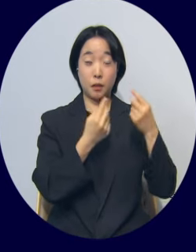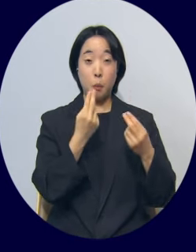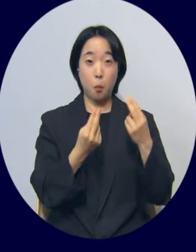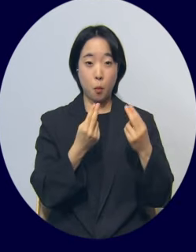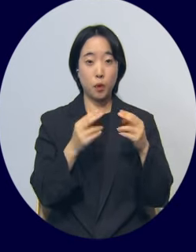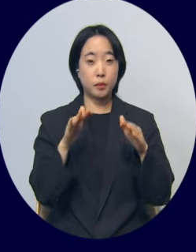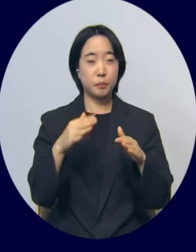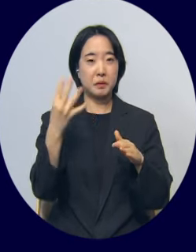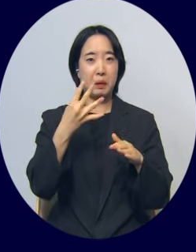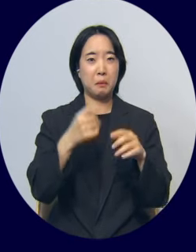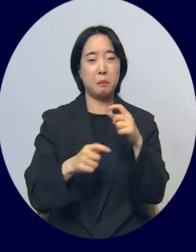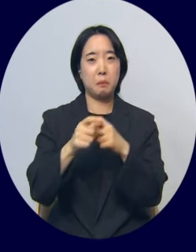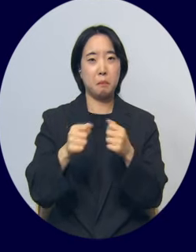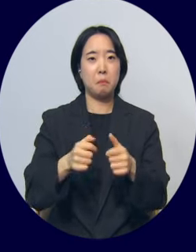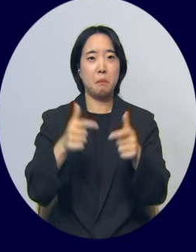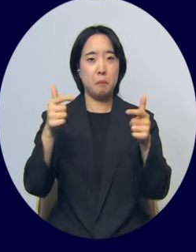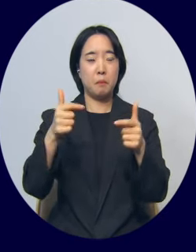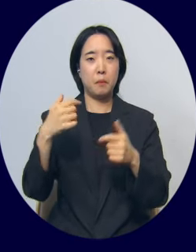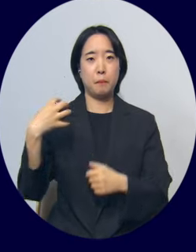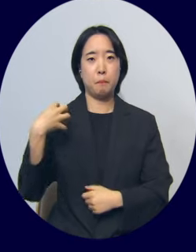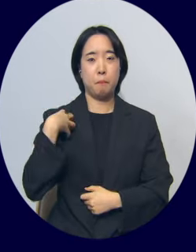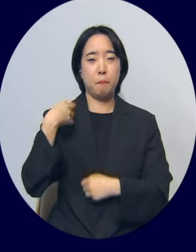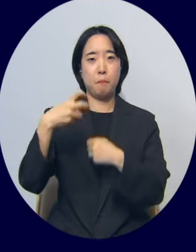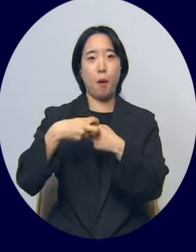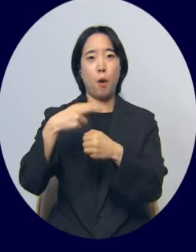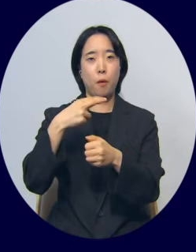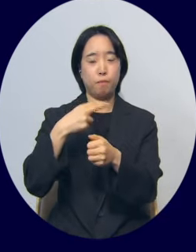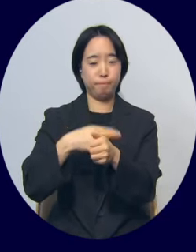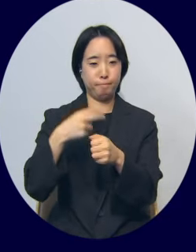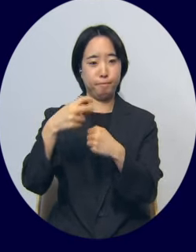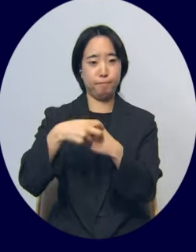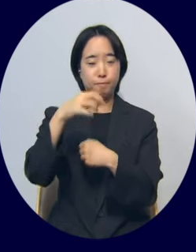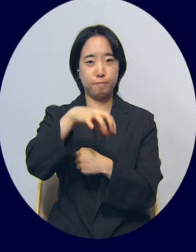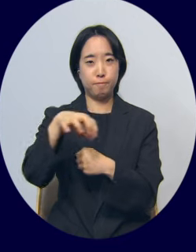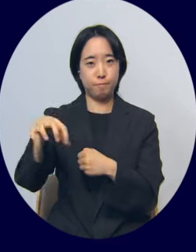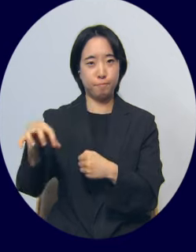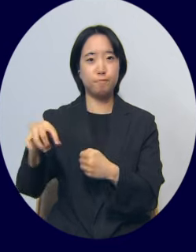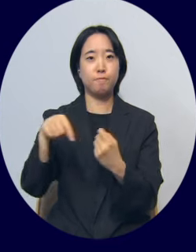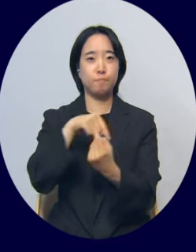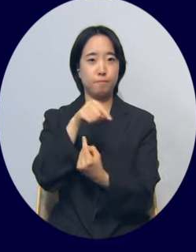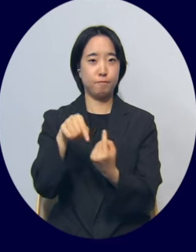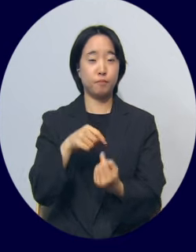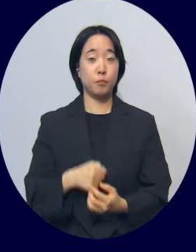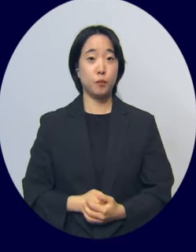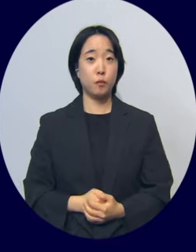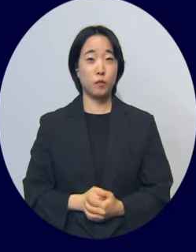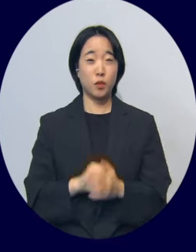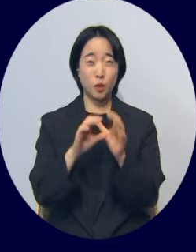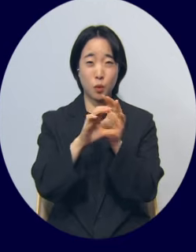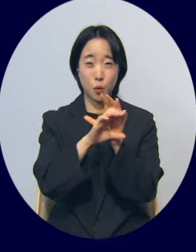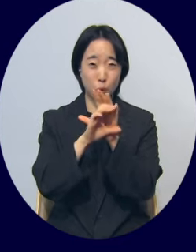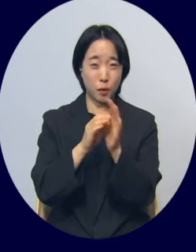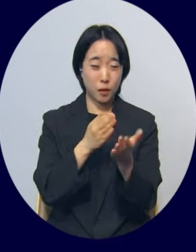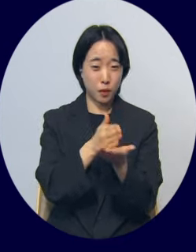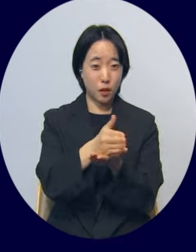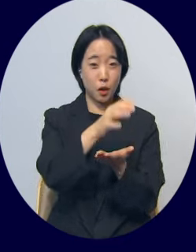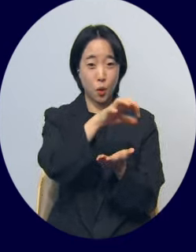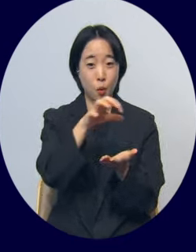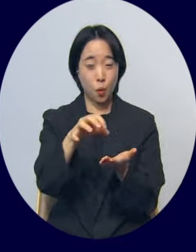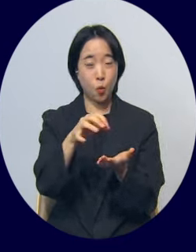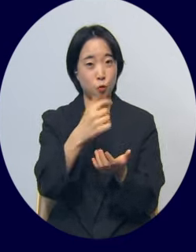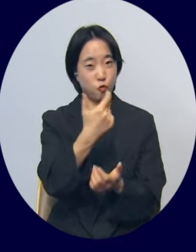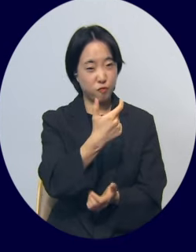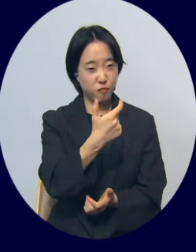개소 이상의 당직 병의원을 운영합니다. 경증 코로나 환자를 진료하는 협력병원 60곳과 발열클리닉